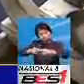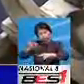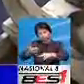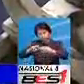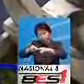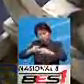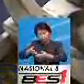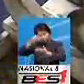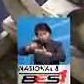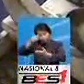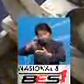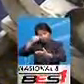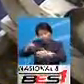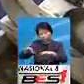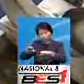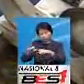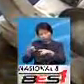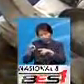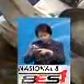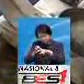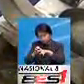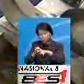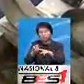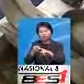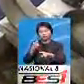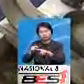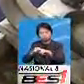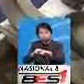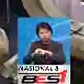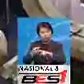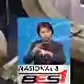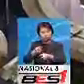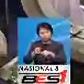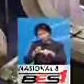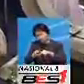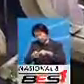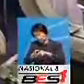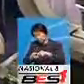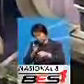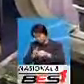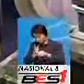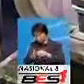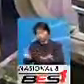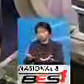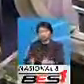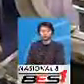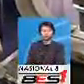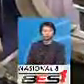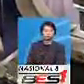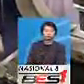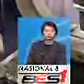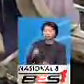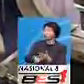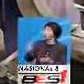barang-barang repair, saya belajar sampailah buat cincin. Daripada casting apa semua saya belajar. Apa di antara